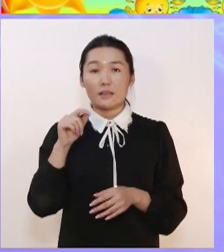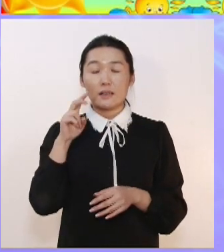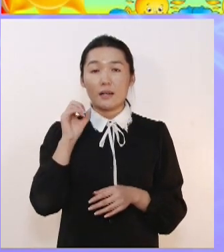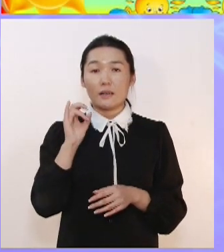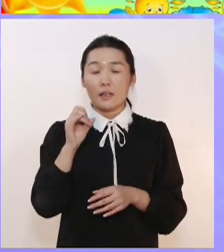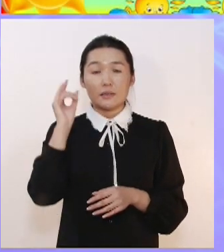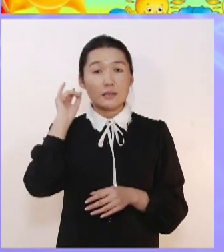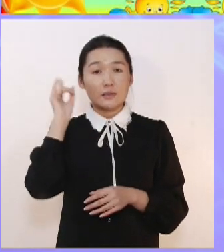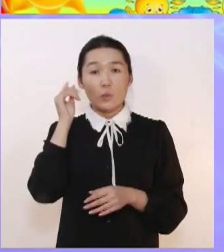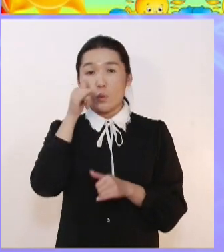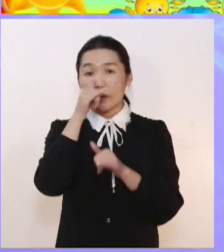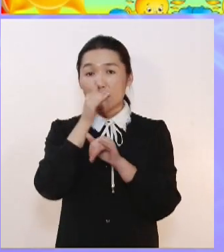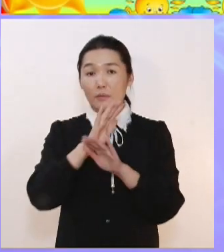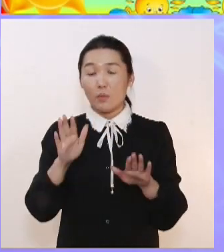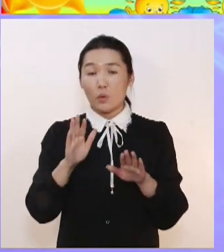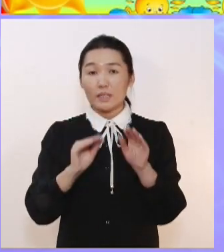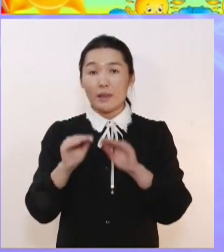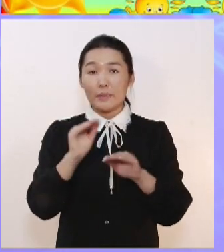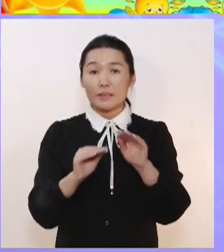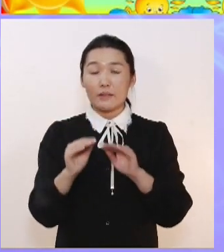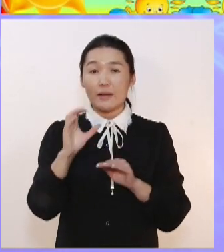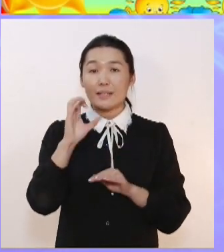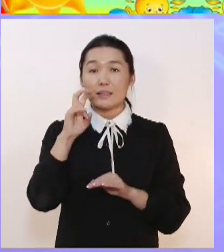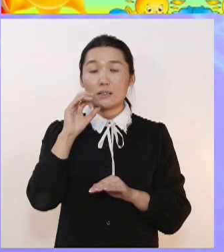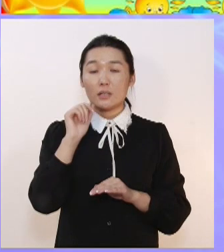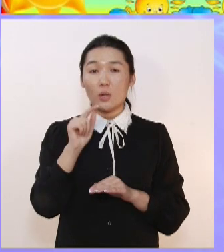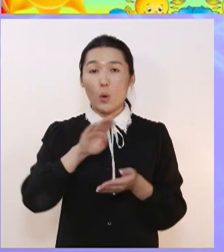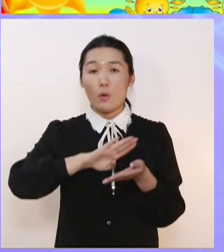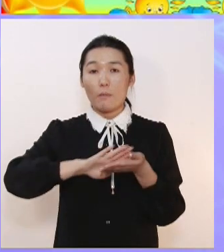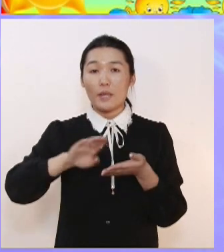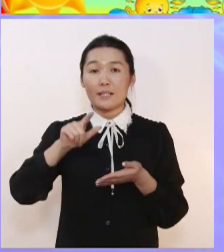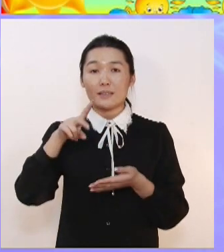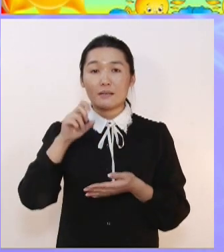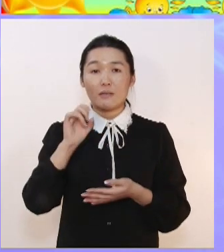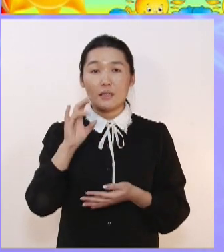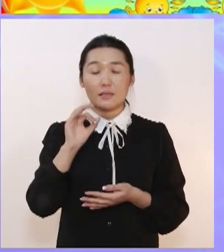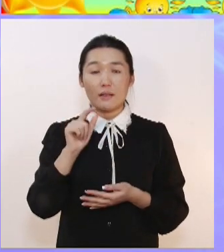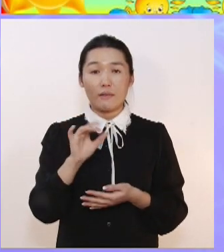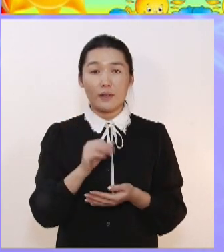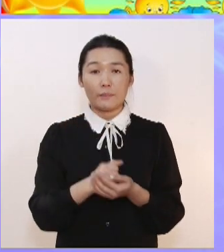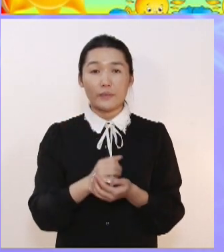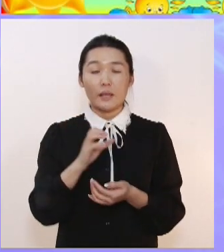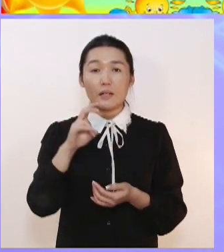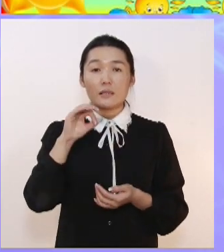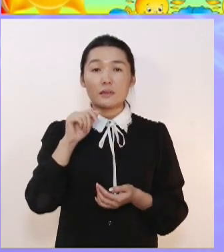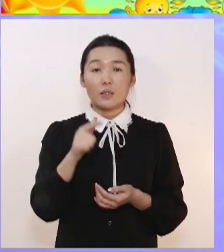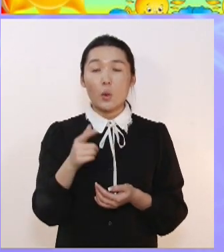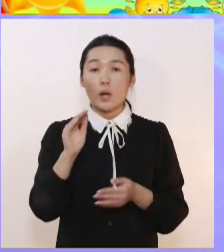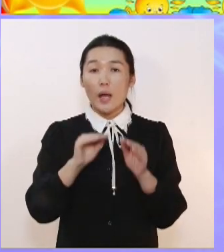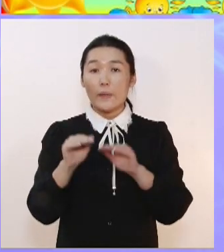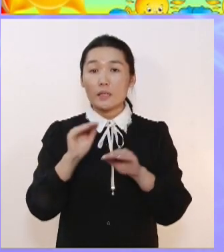Согласный звук не может образовать слог без гласного. Слог